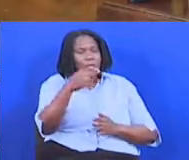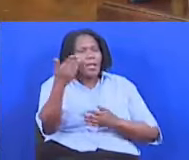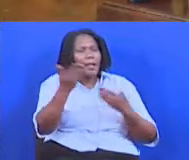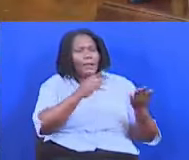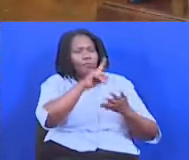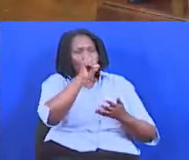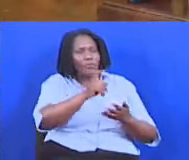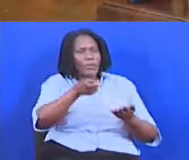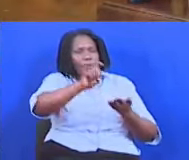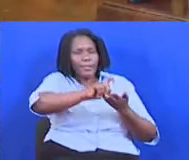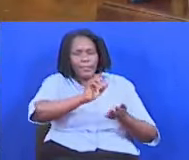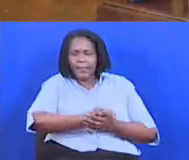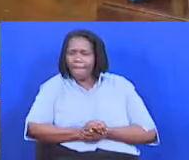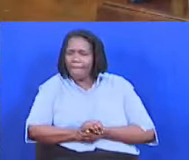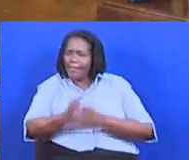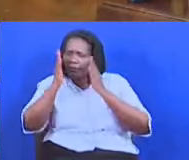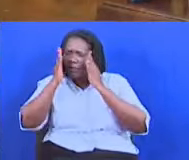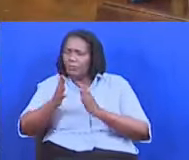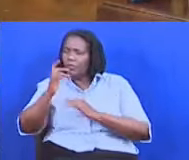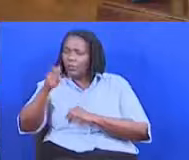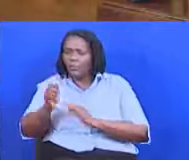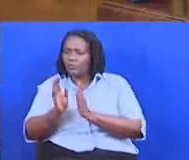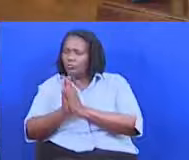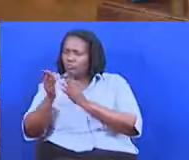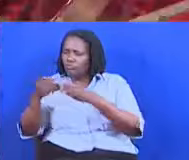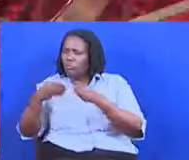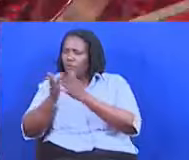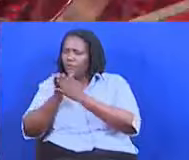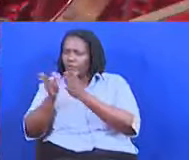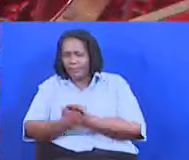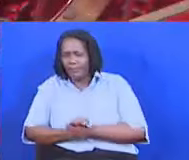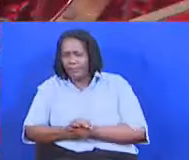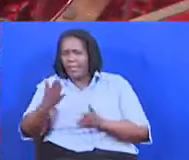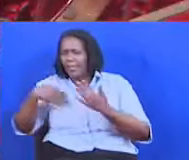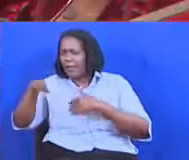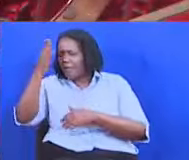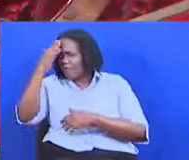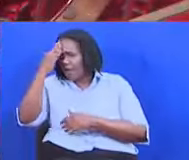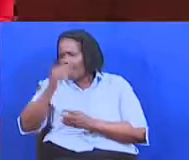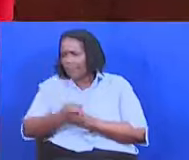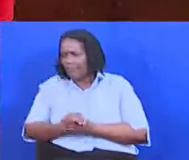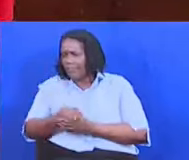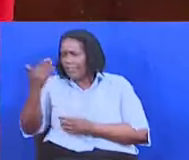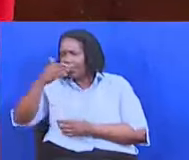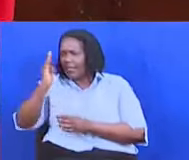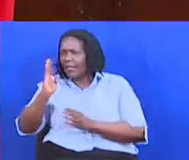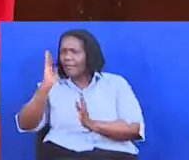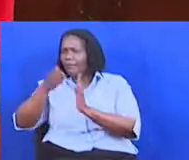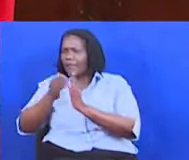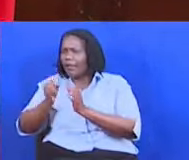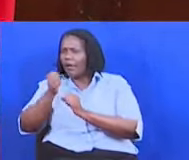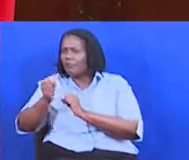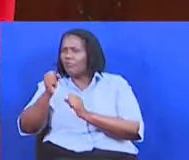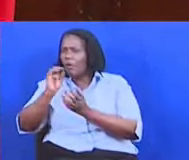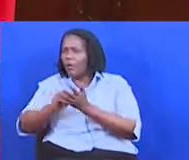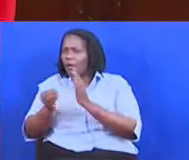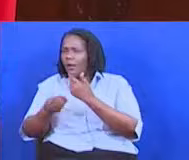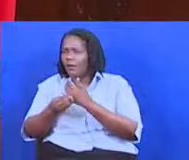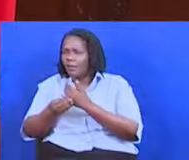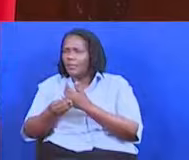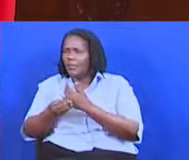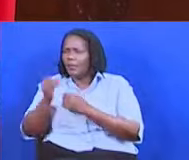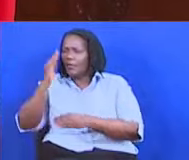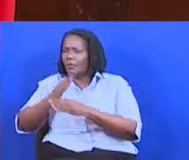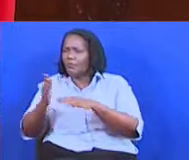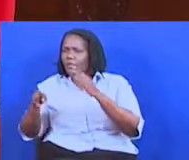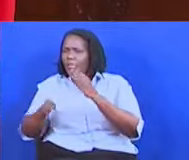nyongeza. Mheshimiwa Spika, nakushukuru sana kwa nikao nafasi. Je, serikali imefikia hatua gani katika mchakato wa kujenga soko la kisasa eneo